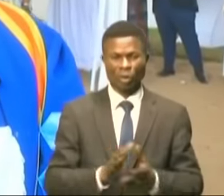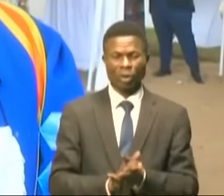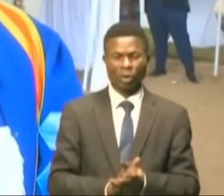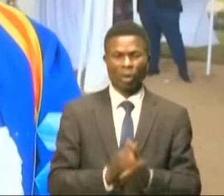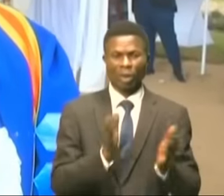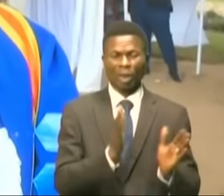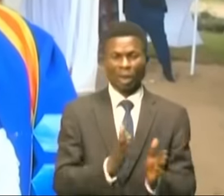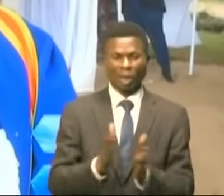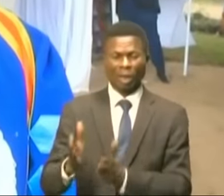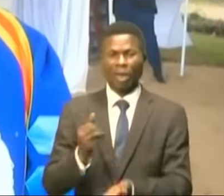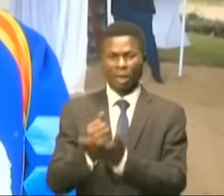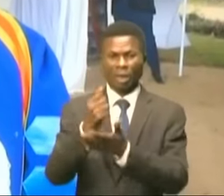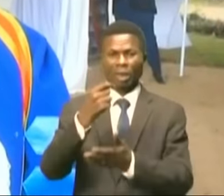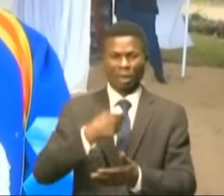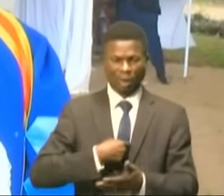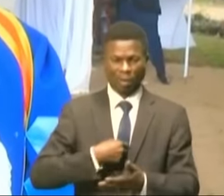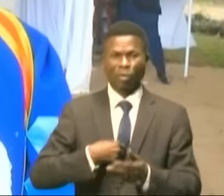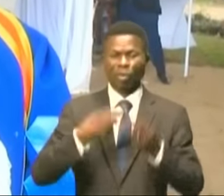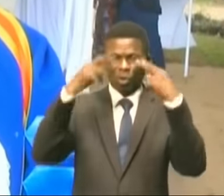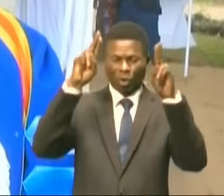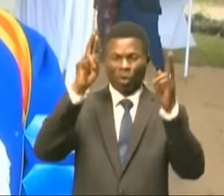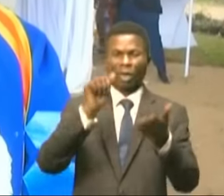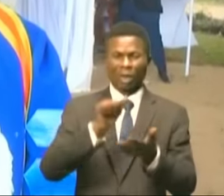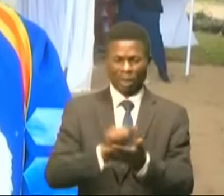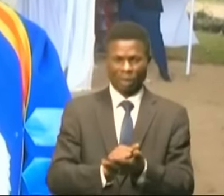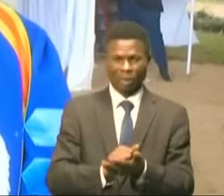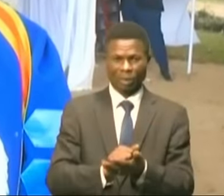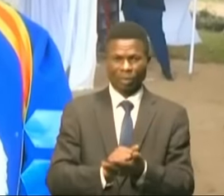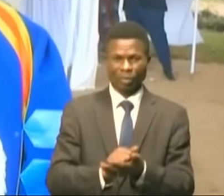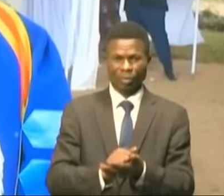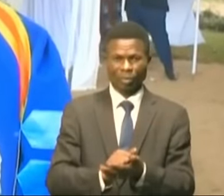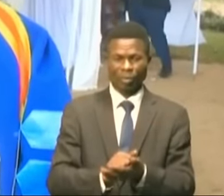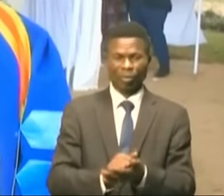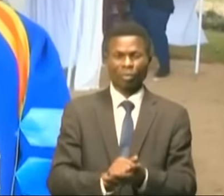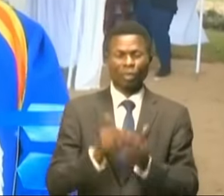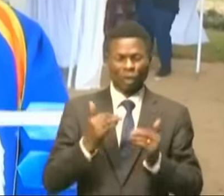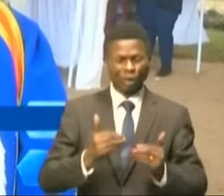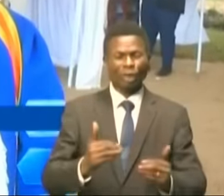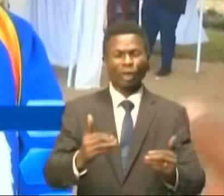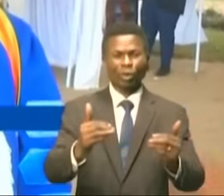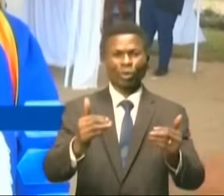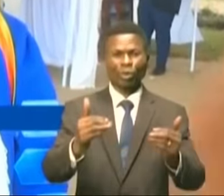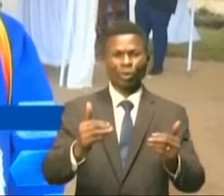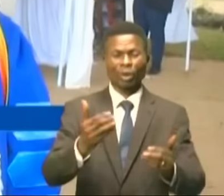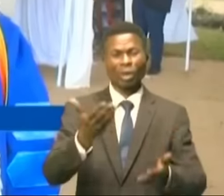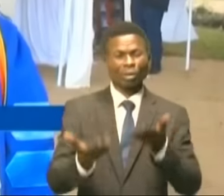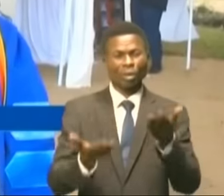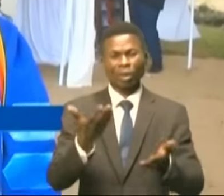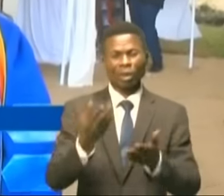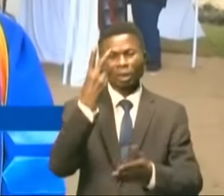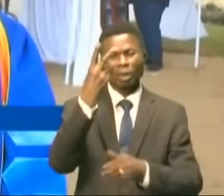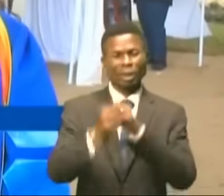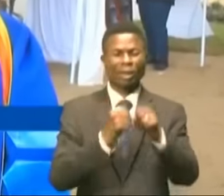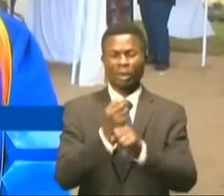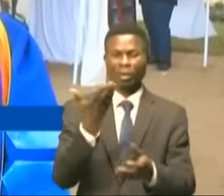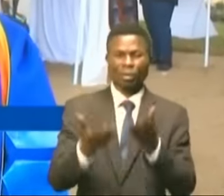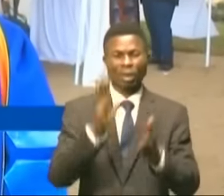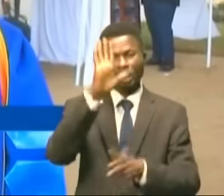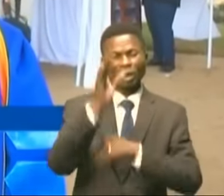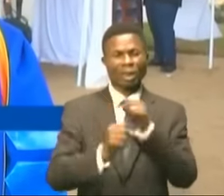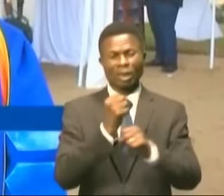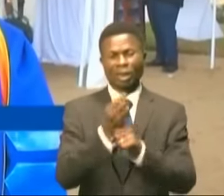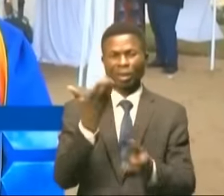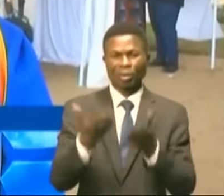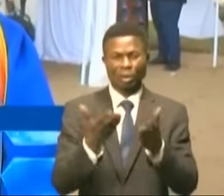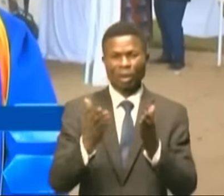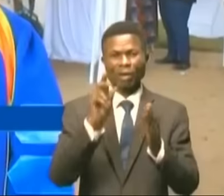processus qui va m'amener au sommet de là où je veux arriver ne fait que continuer. Ça peut prendre 2 ans, ça peut prendre 5 ans, ça peut